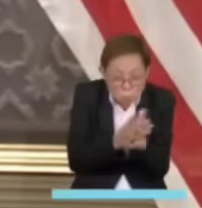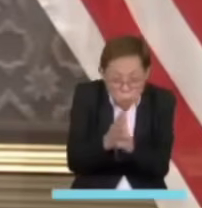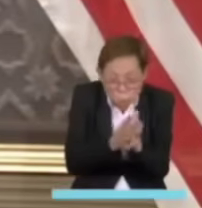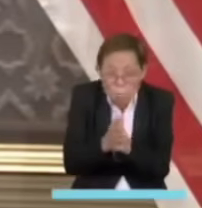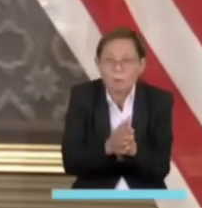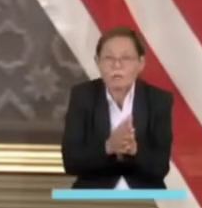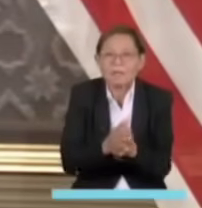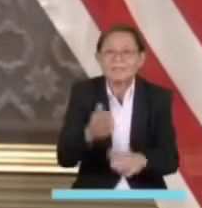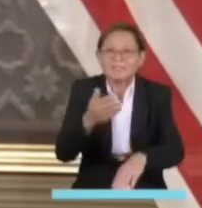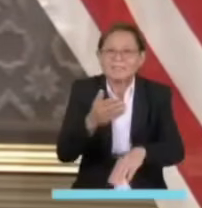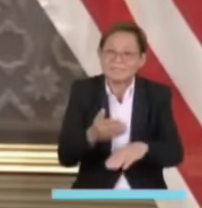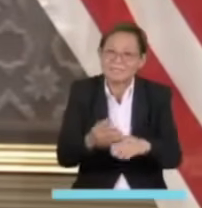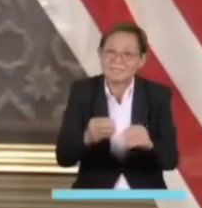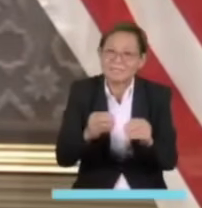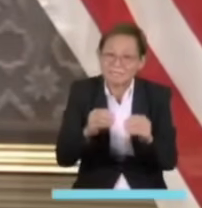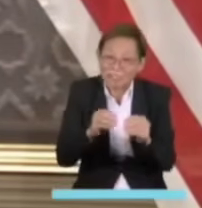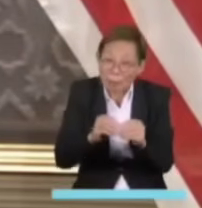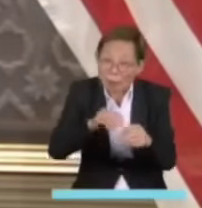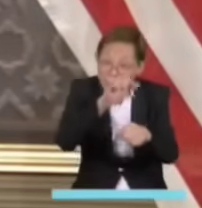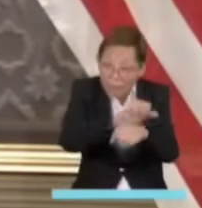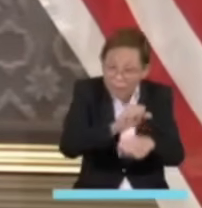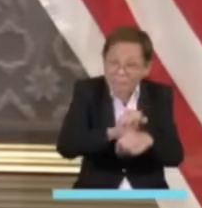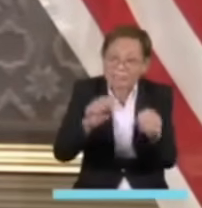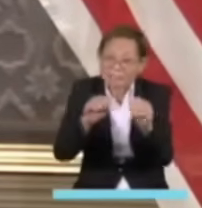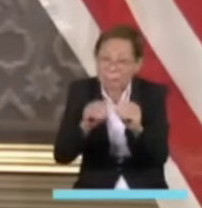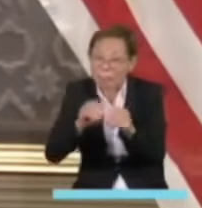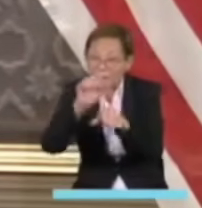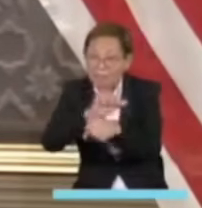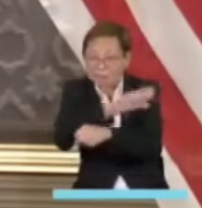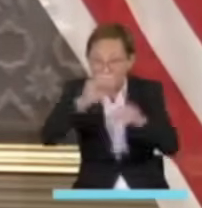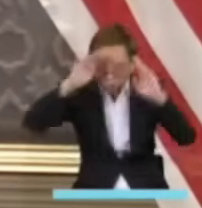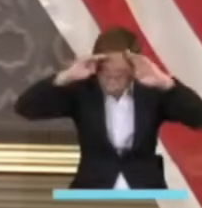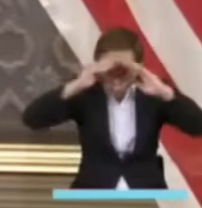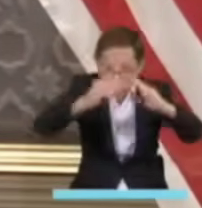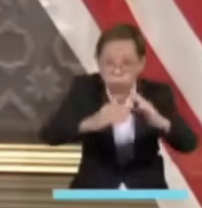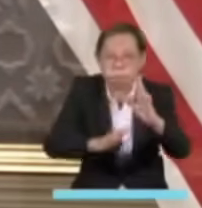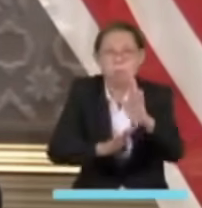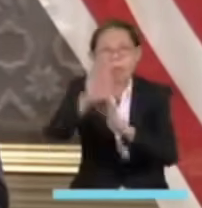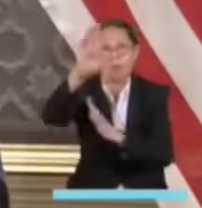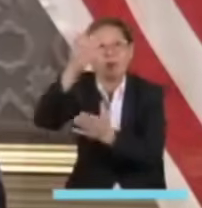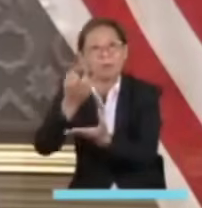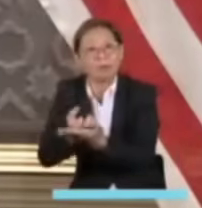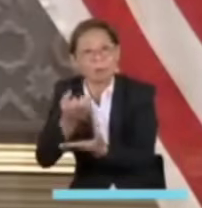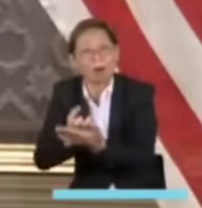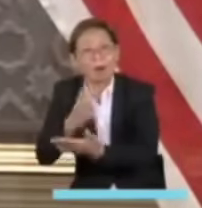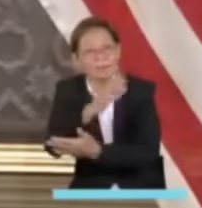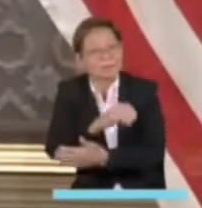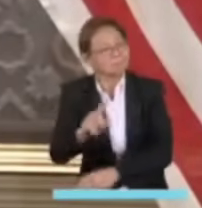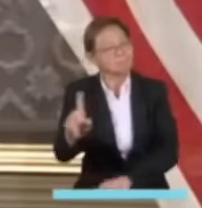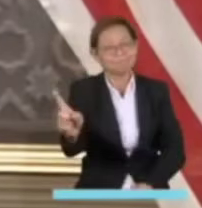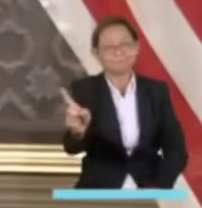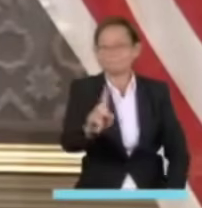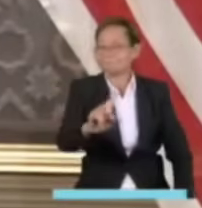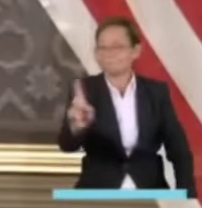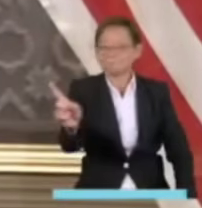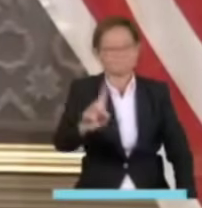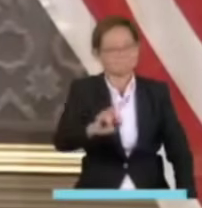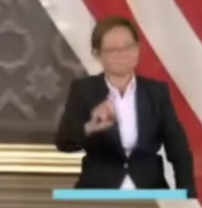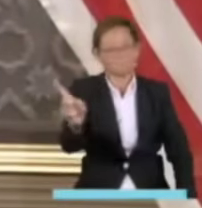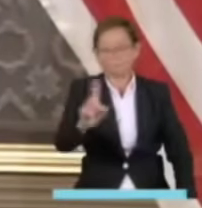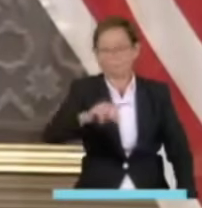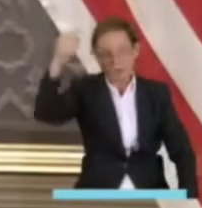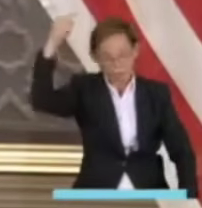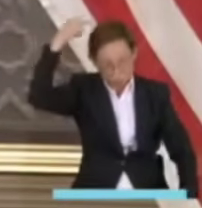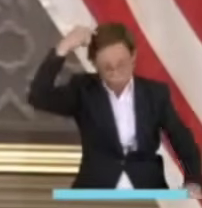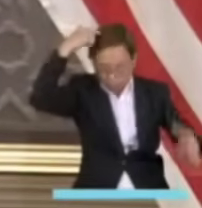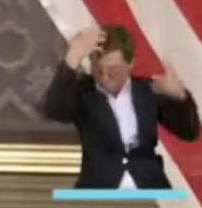tambah bekerja dan menumpukan fokus kita kepada pertumbuhan ekonomi dan jangan biarkan